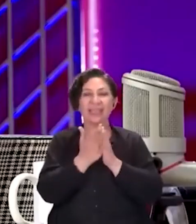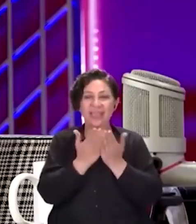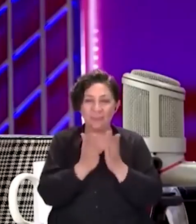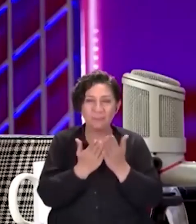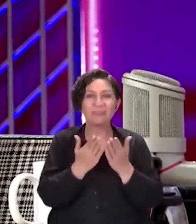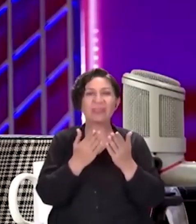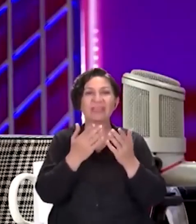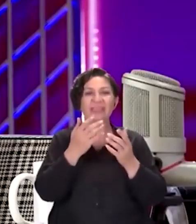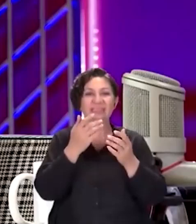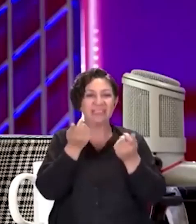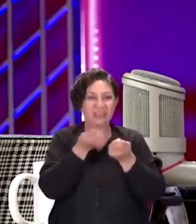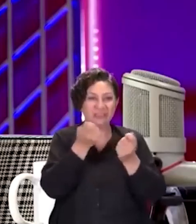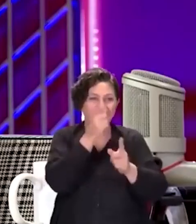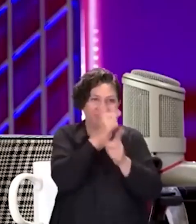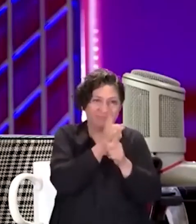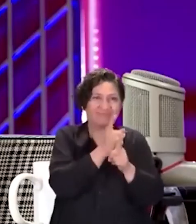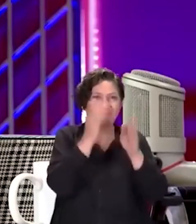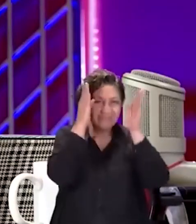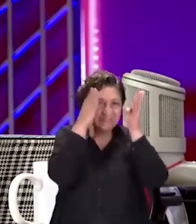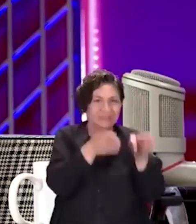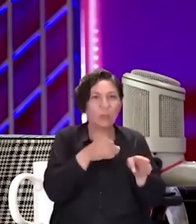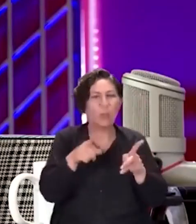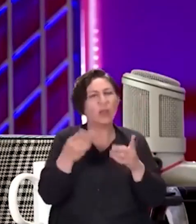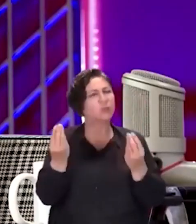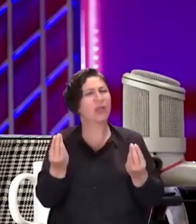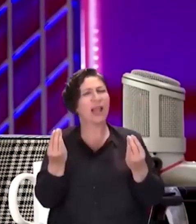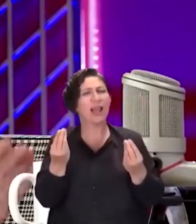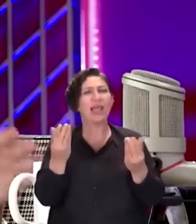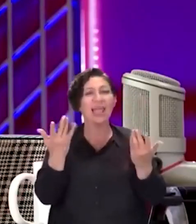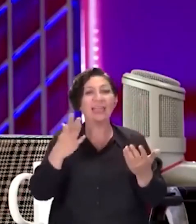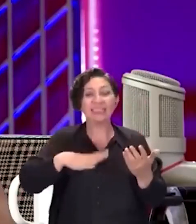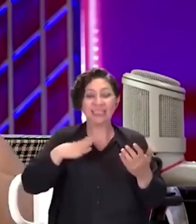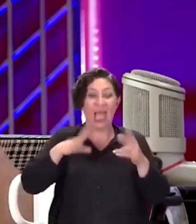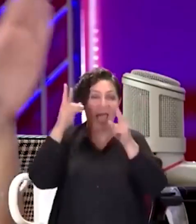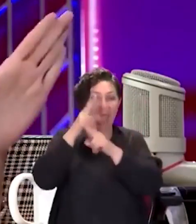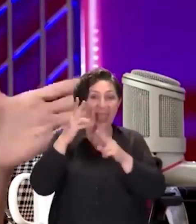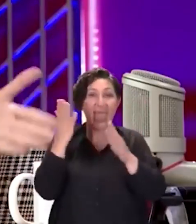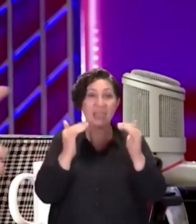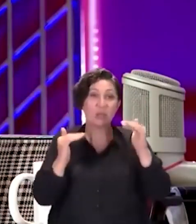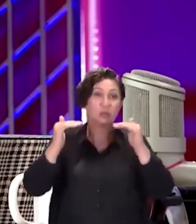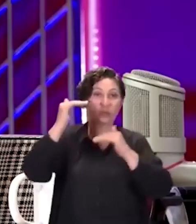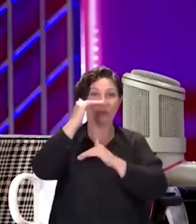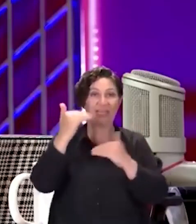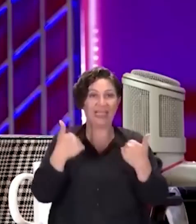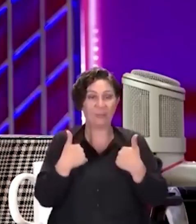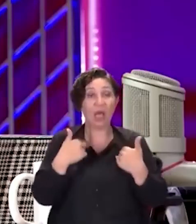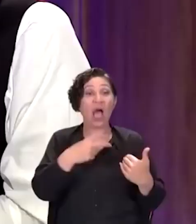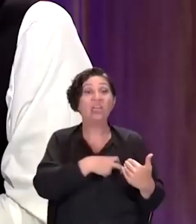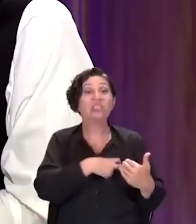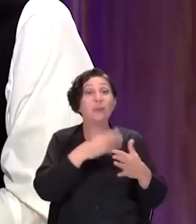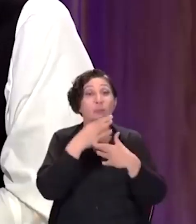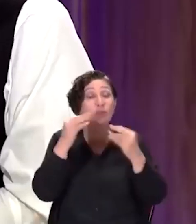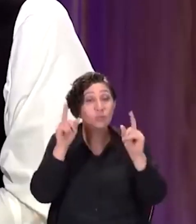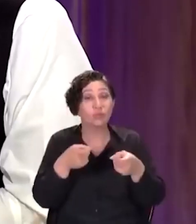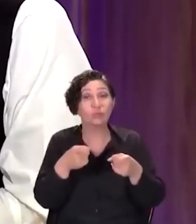kitaplar ve seanslarla şu anda yoğunuz. Böyle çok güzel. Zaten istediğim, hayal ettiğimin en yükseğinde aşkta sonuçlar. Aşkta mutluluğu